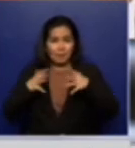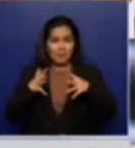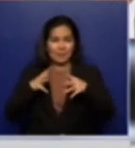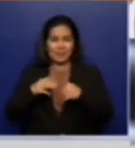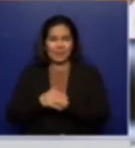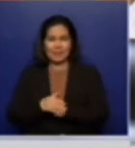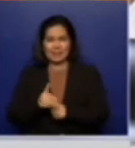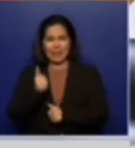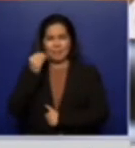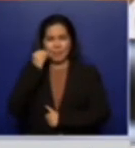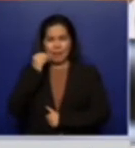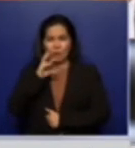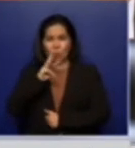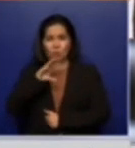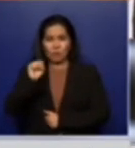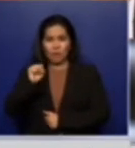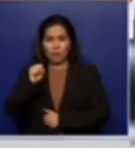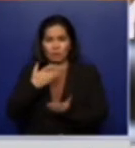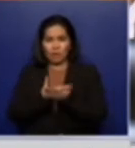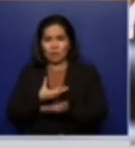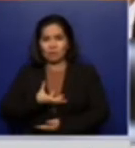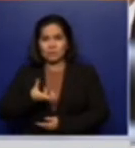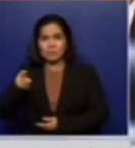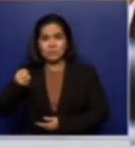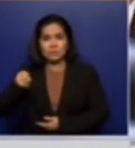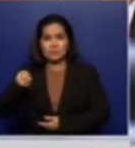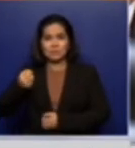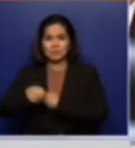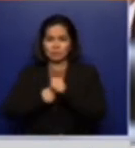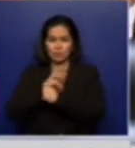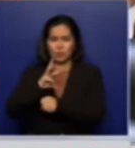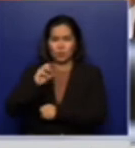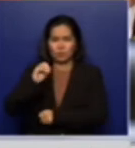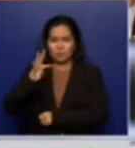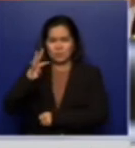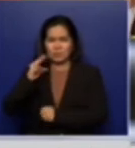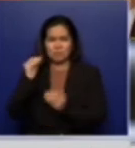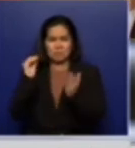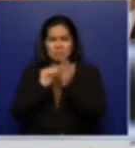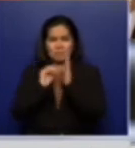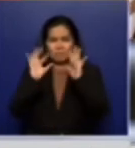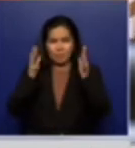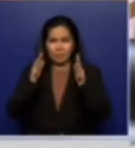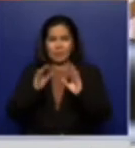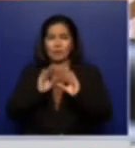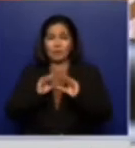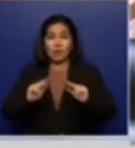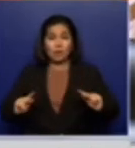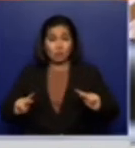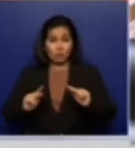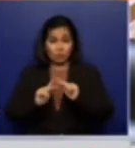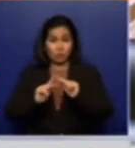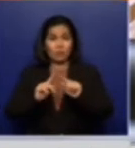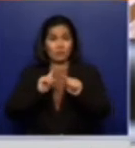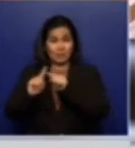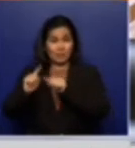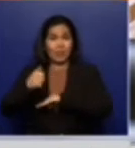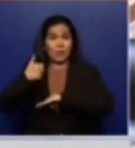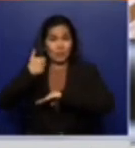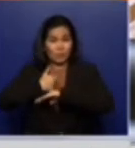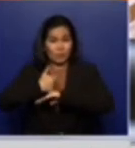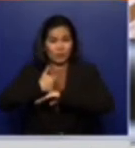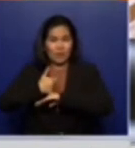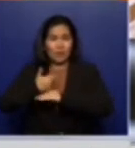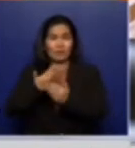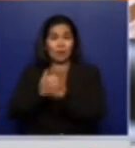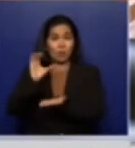ละ 600,000 ไปโอนงบคืน64อย่าไปหวังเลยไม่ตั้งเลยก็ฝากกระทรวงทบวงกรมผู้อำนวยการสำนักงบประมาณ